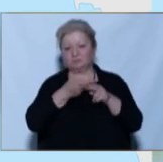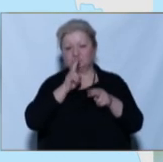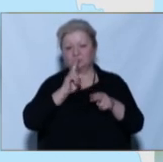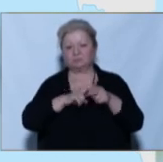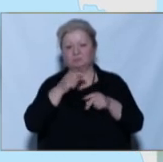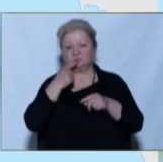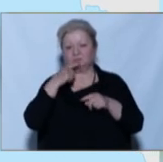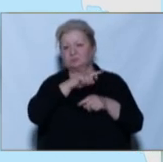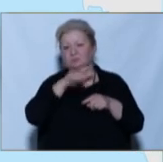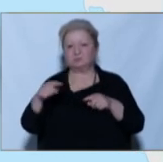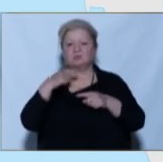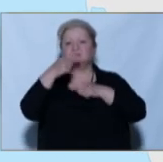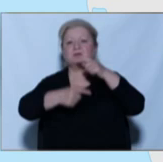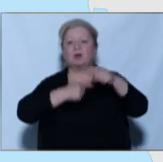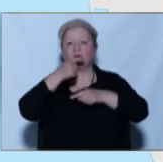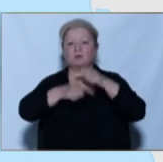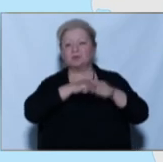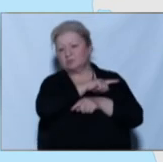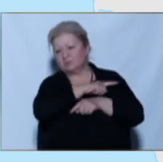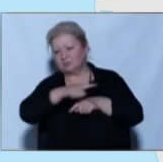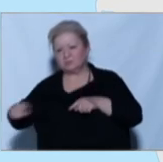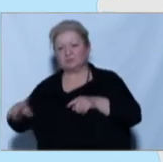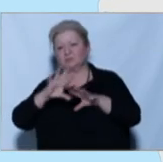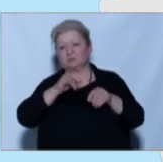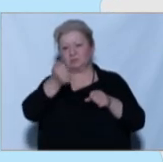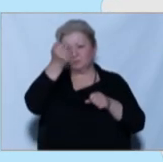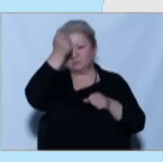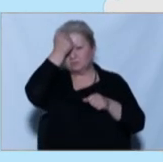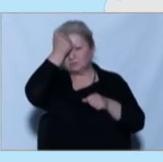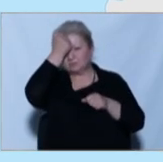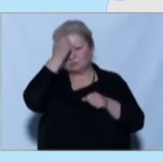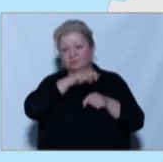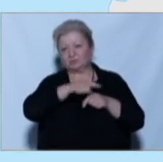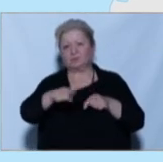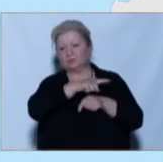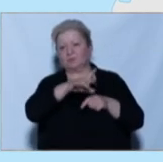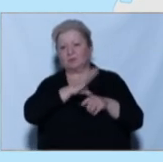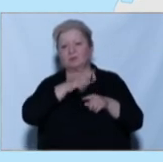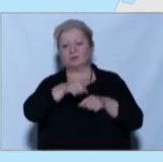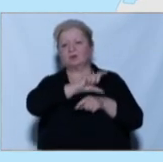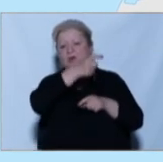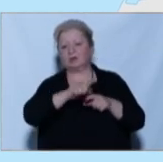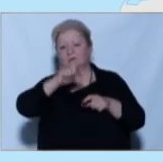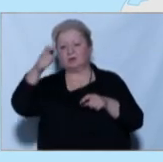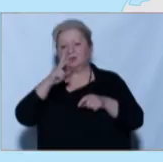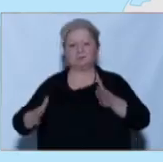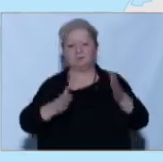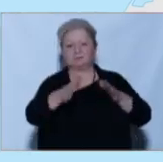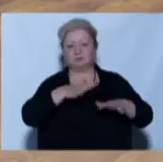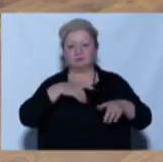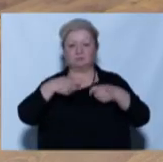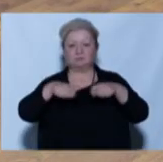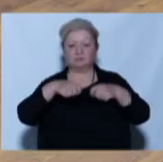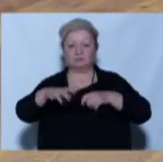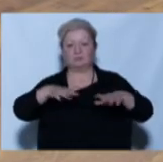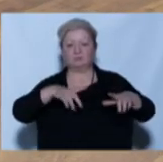მანძილზე ფაქტიურად ყოველთვის უცვლელი იყო. რამე თუ უსოვარი დროიდან კავკასიაზე გადიოდა დიდი სავაჭრო გზები, რომლებიც საშუალებას